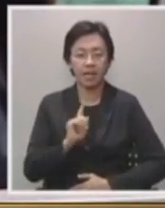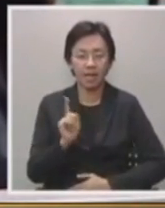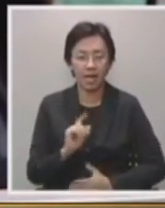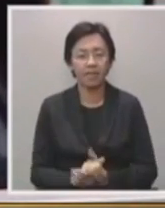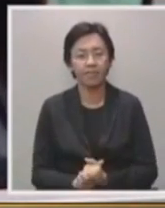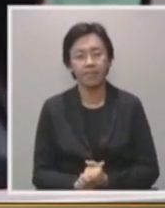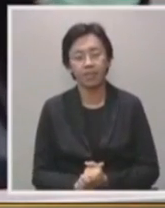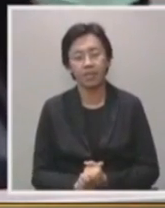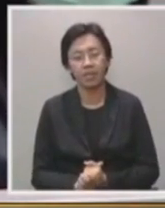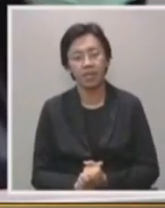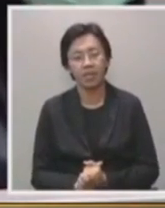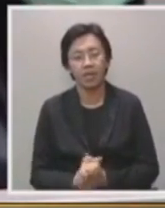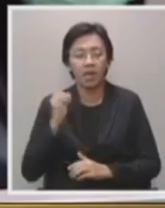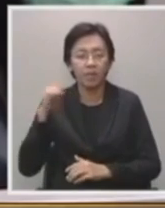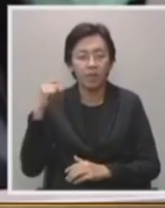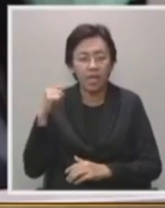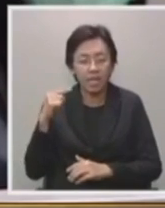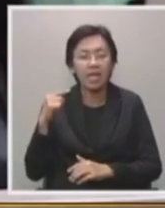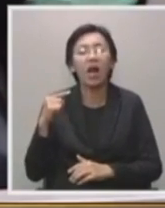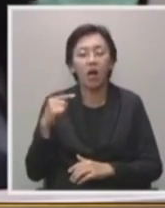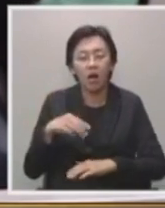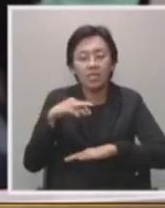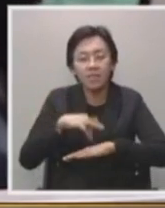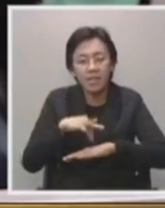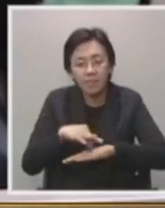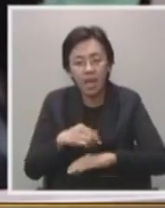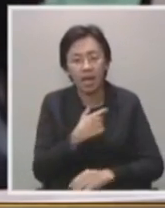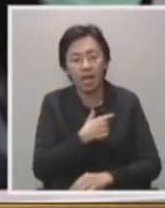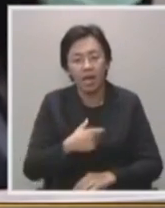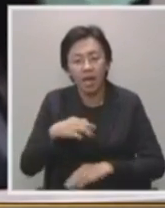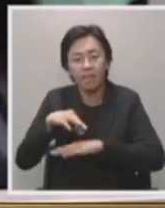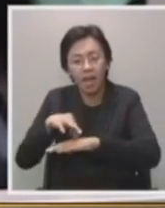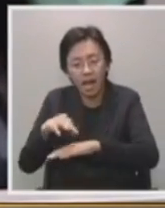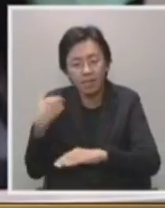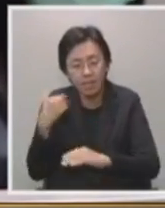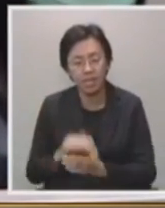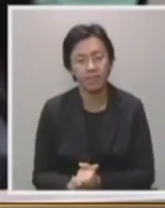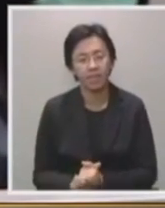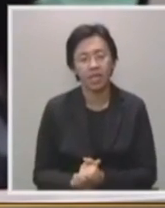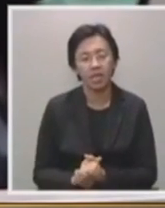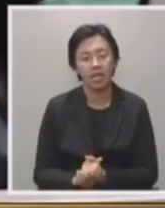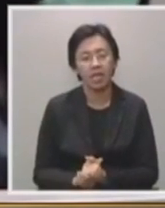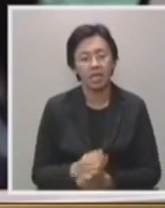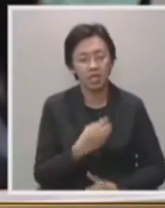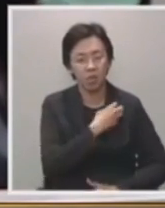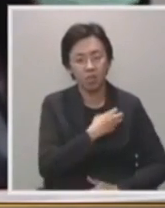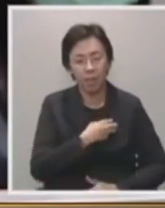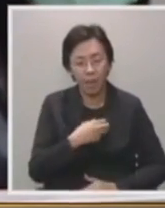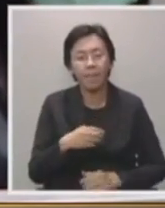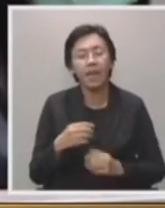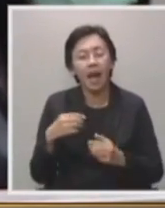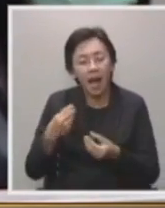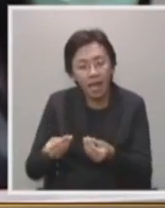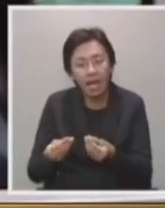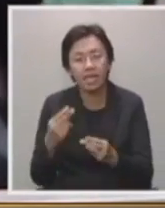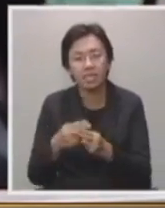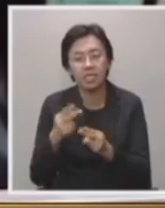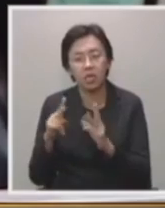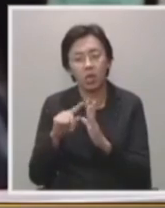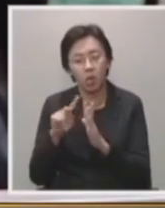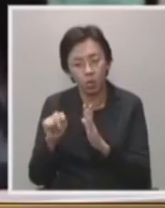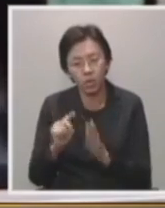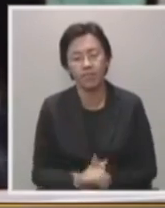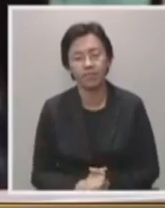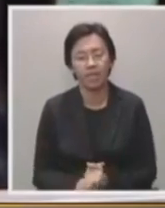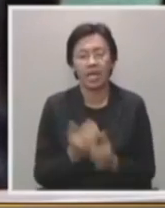ตรีซึ่งได้รับพระราชทานเครื่องราชอิสริยาภรณ์จุลจอมเกล้าเรียกแล้วยังไม่แต่งงานก็เรียกว่าคุณแต่กรณีนี้เนี่ยท่าน